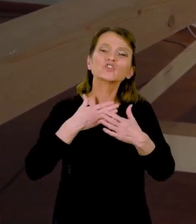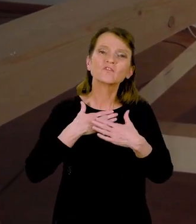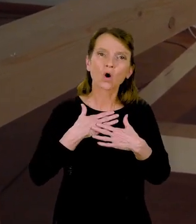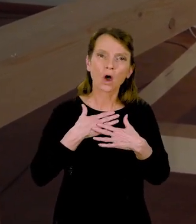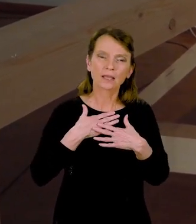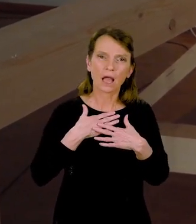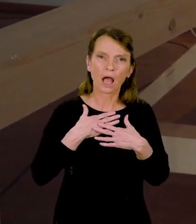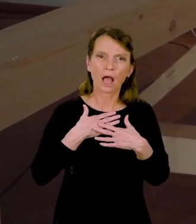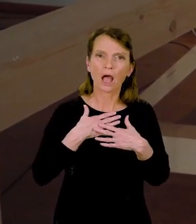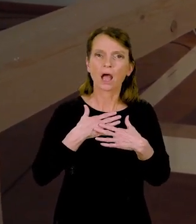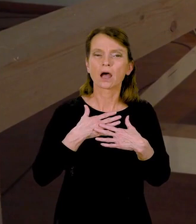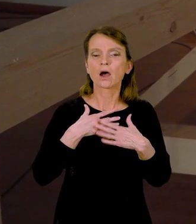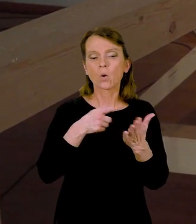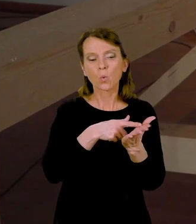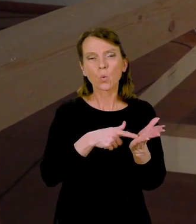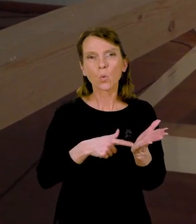svoja